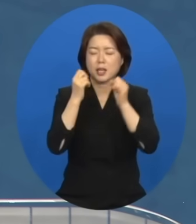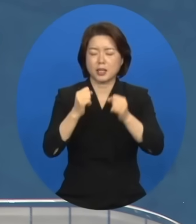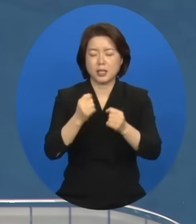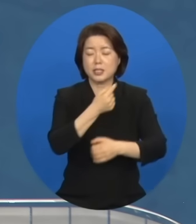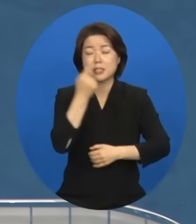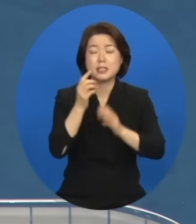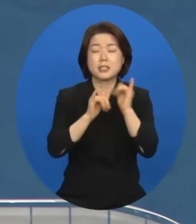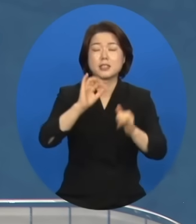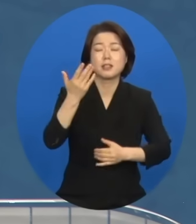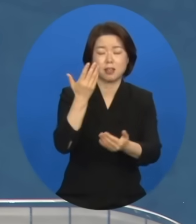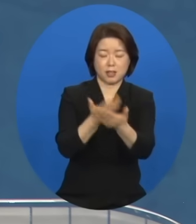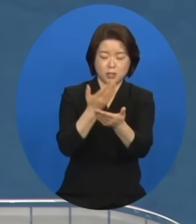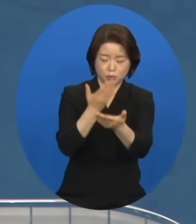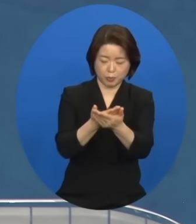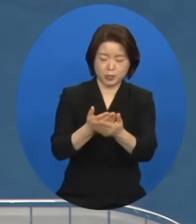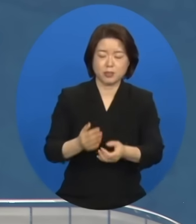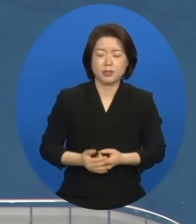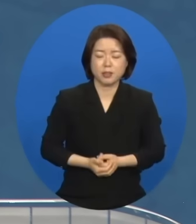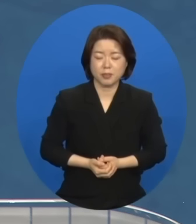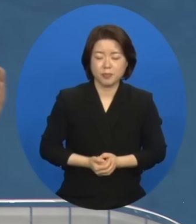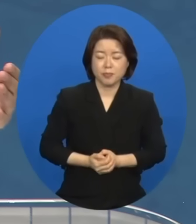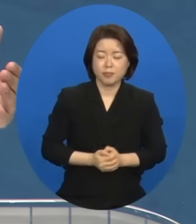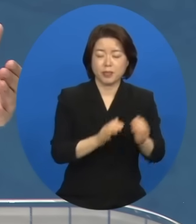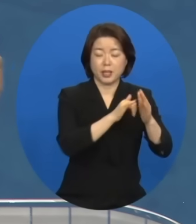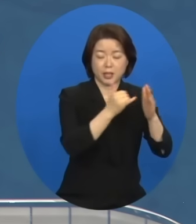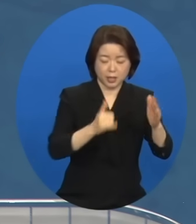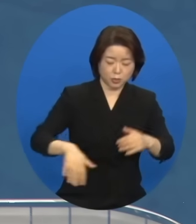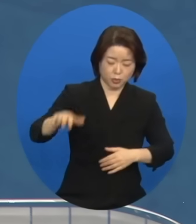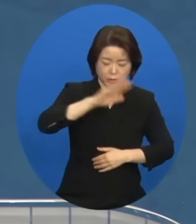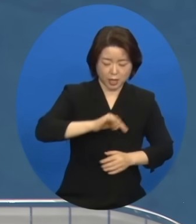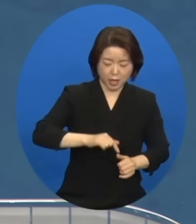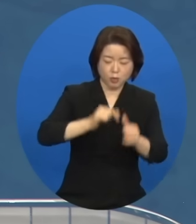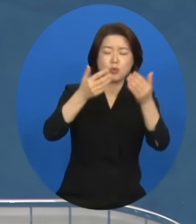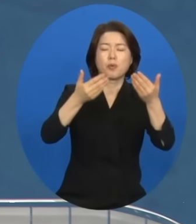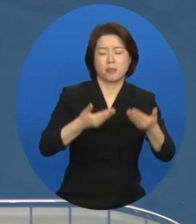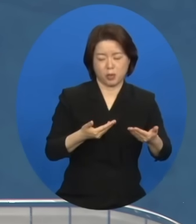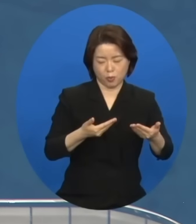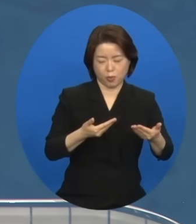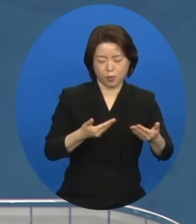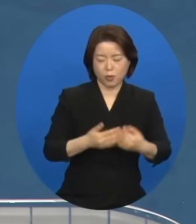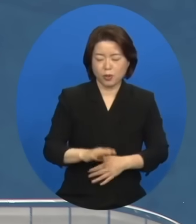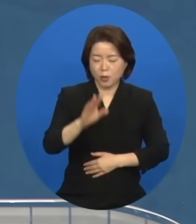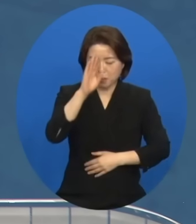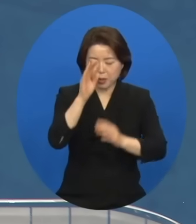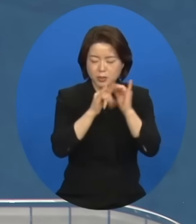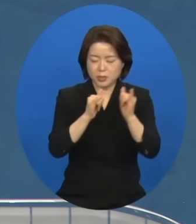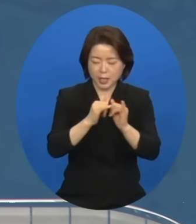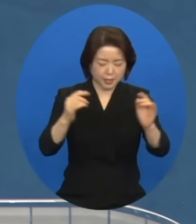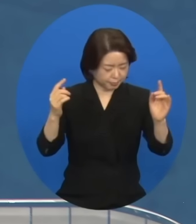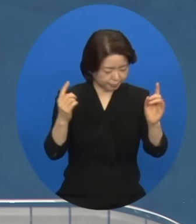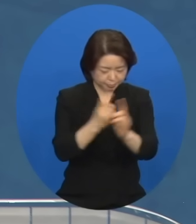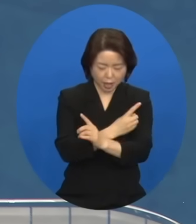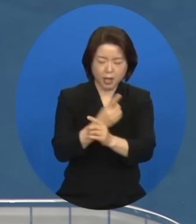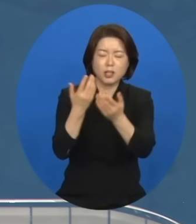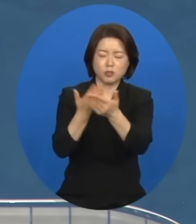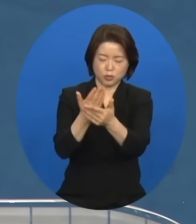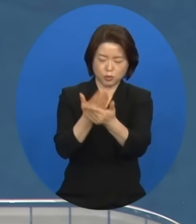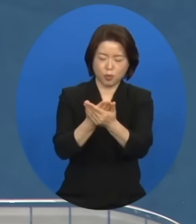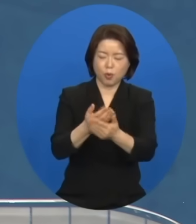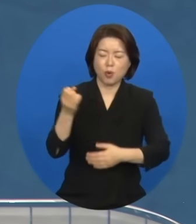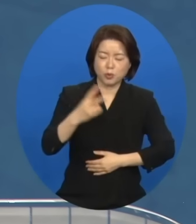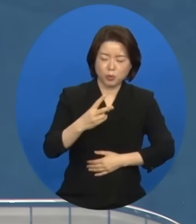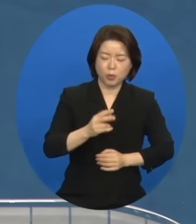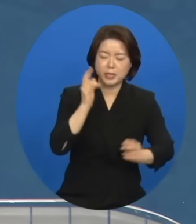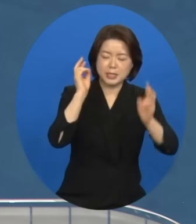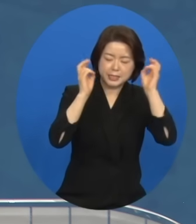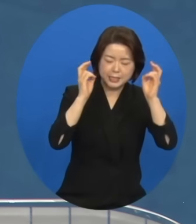증인이 되게 하여 주옵소서. 가족들은 다 구원을 받으며 병든 이들이 고침을 받고 그리고